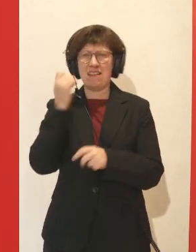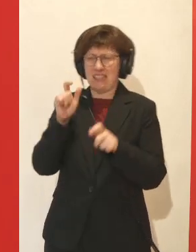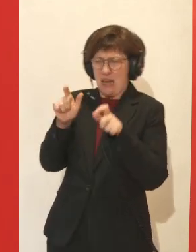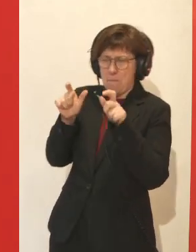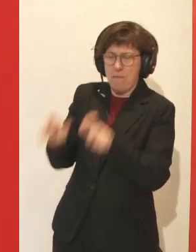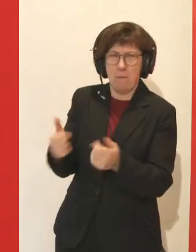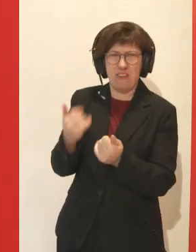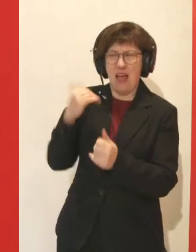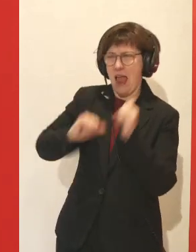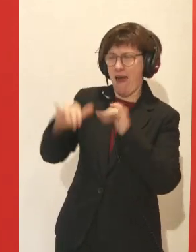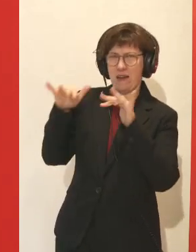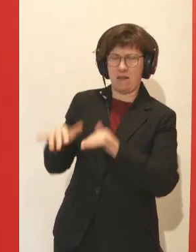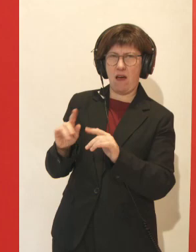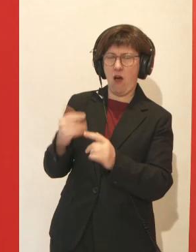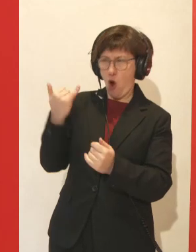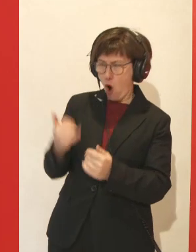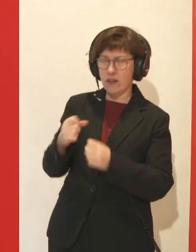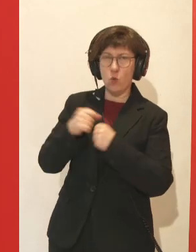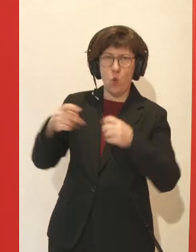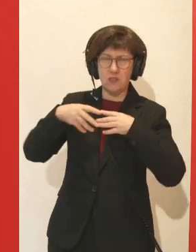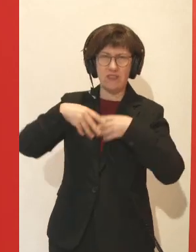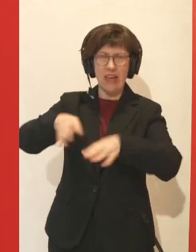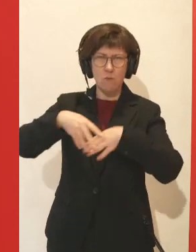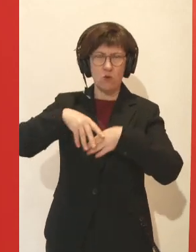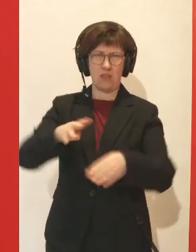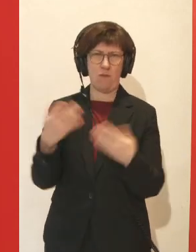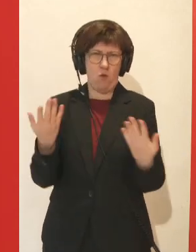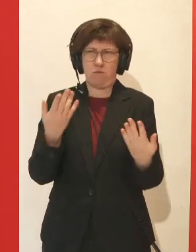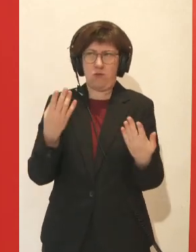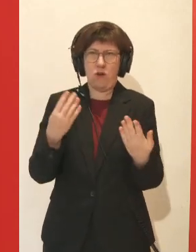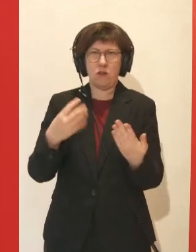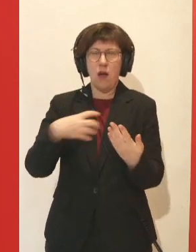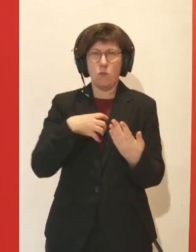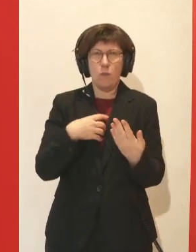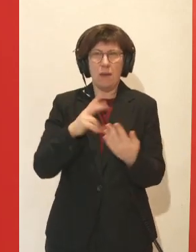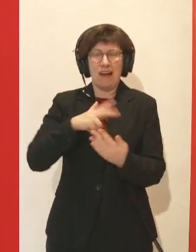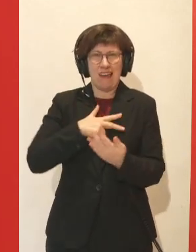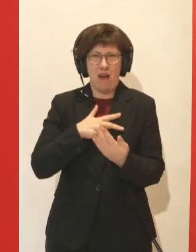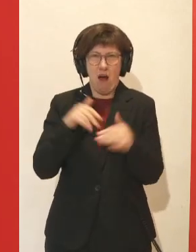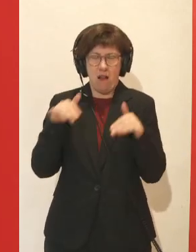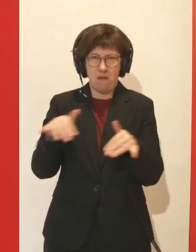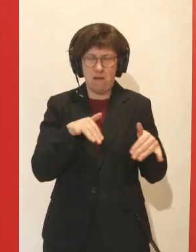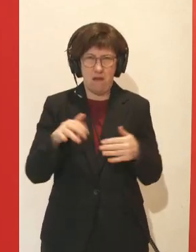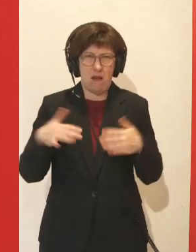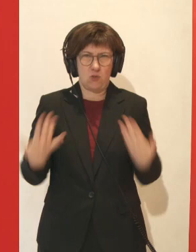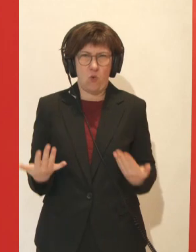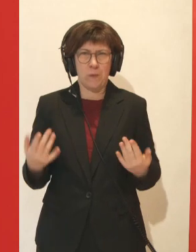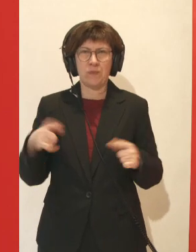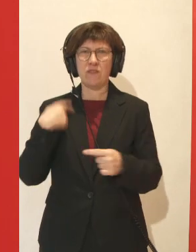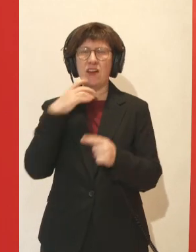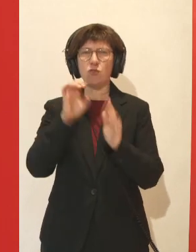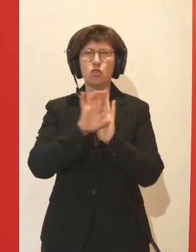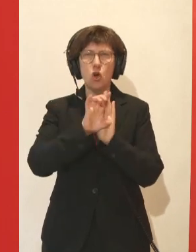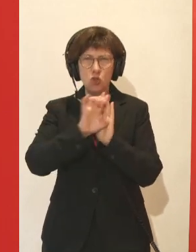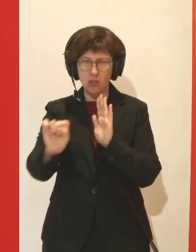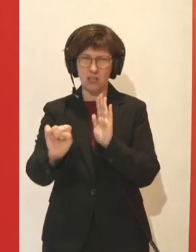die leider sehr präsent sind, heute wieder große Demonstrationen. Also das sind reale Probleme, die gerade täglich da sind. Mhm. Und wir wollen da Konsequenzen draus